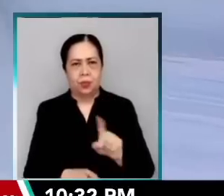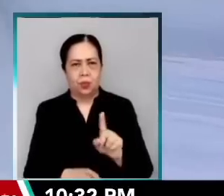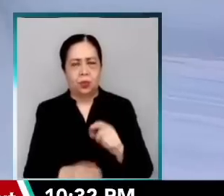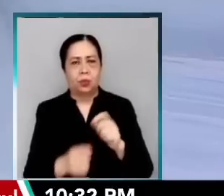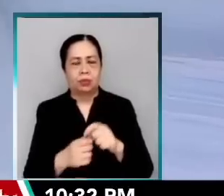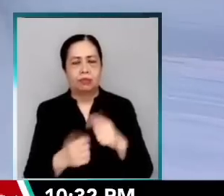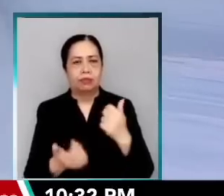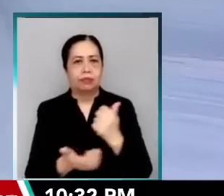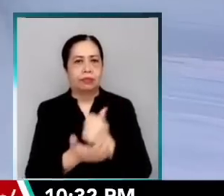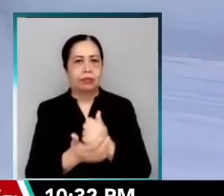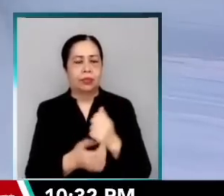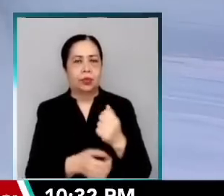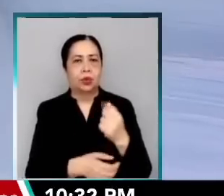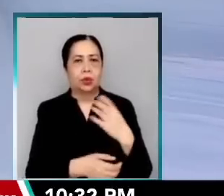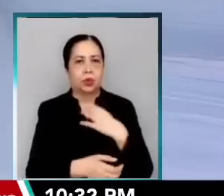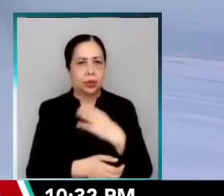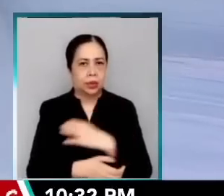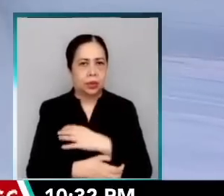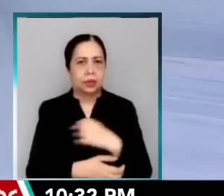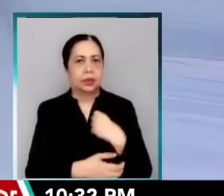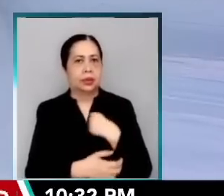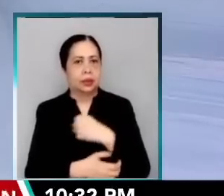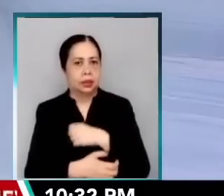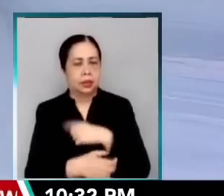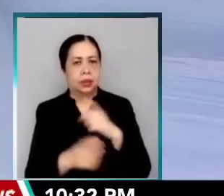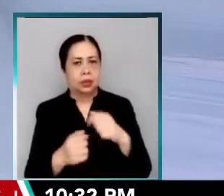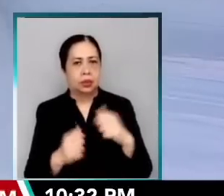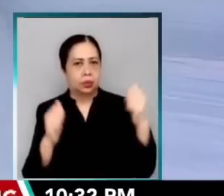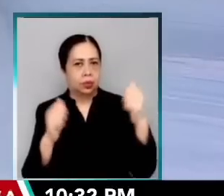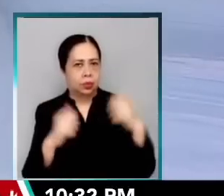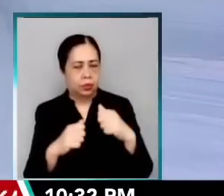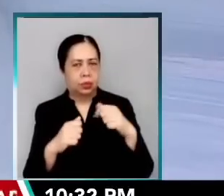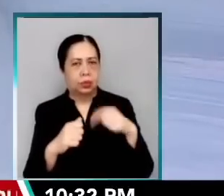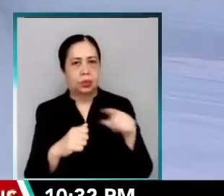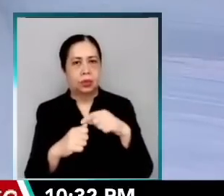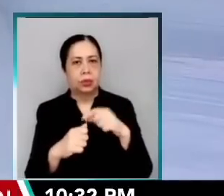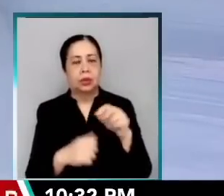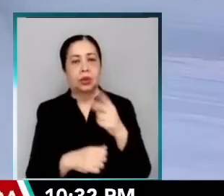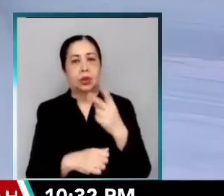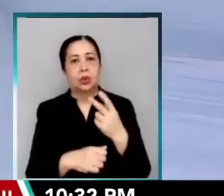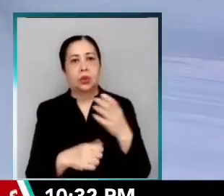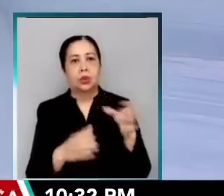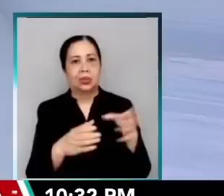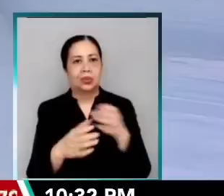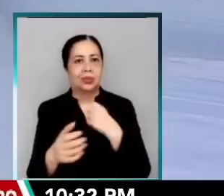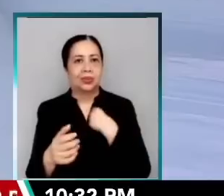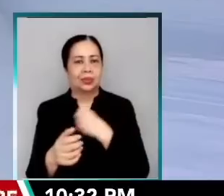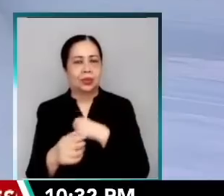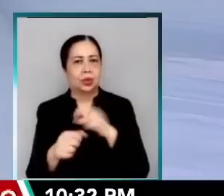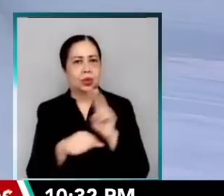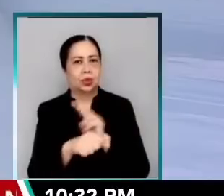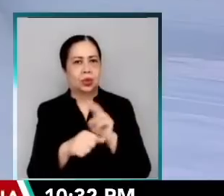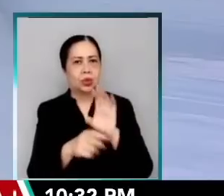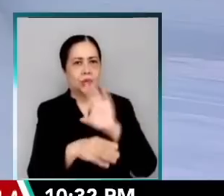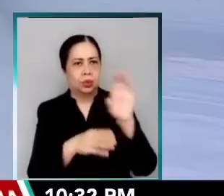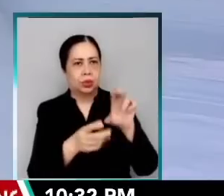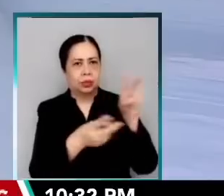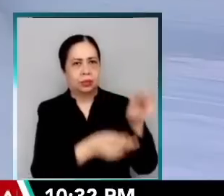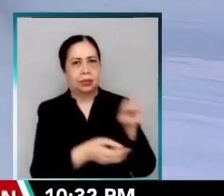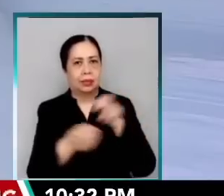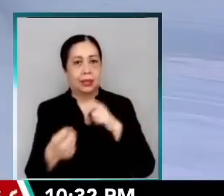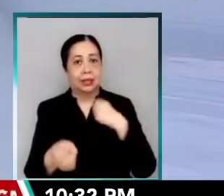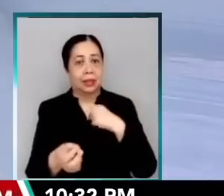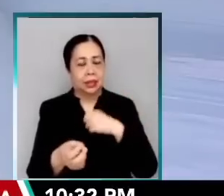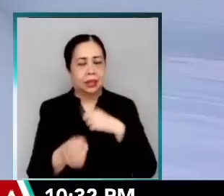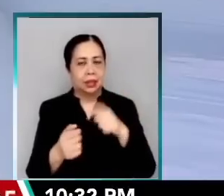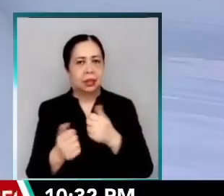ng 20 ng Kongreso ang napagkasunduan sa bicameral conference na gamitin ng buo ang bersyon ng Senado sa